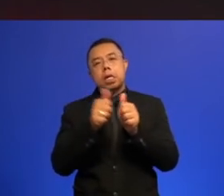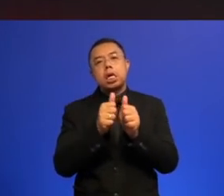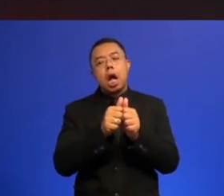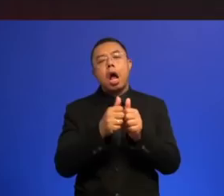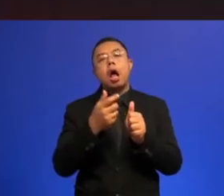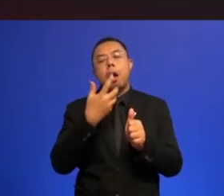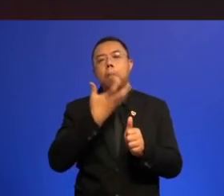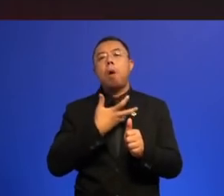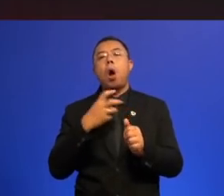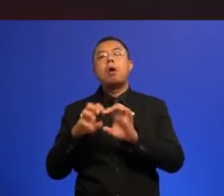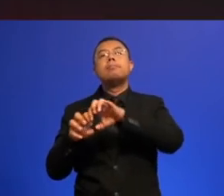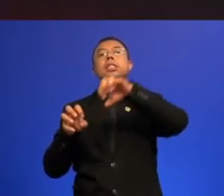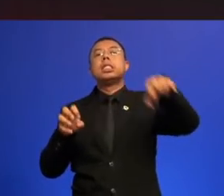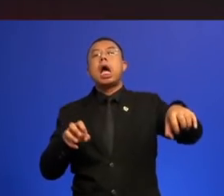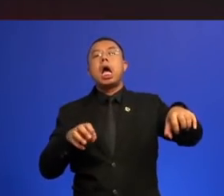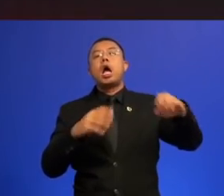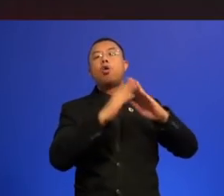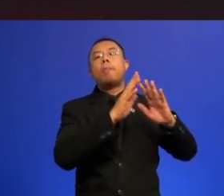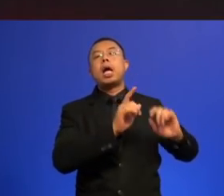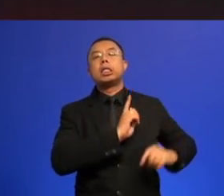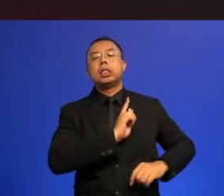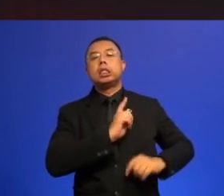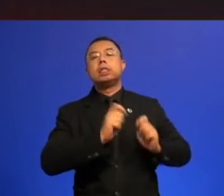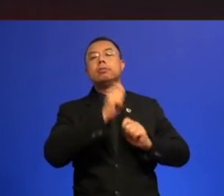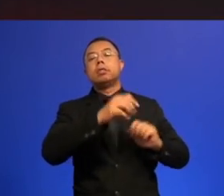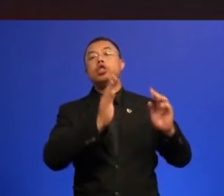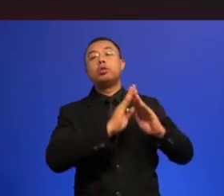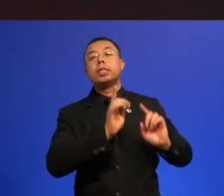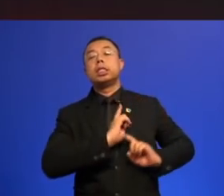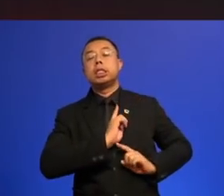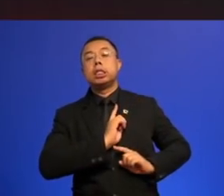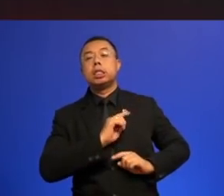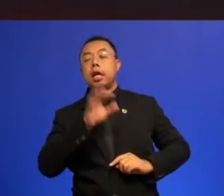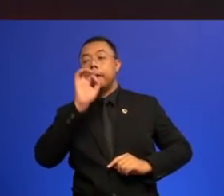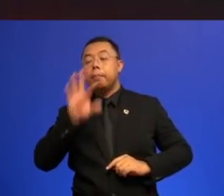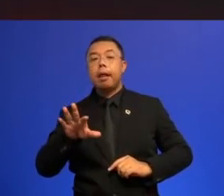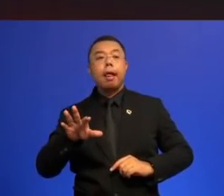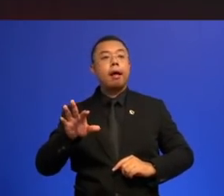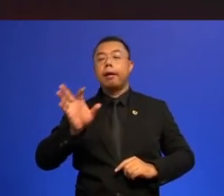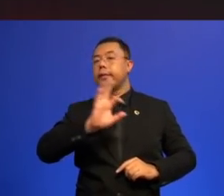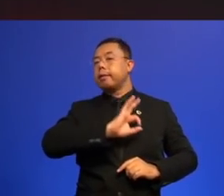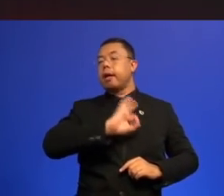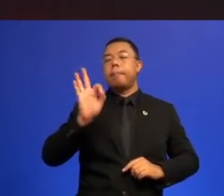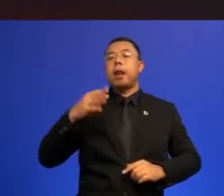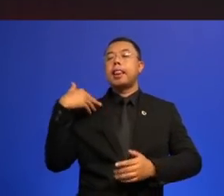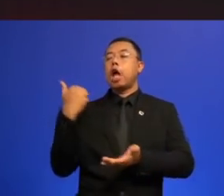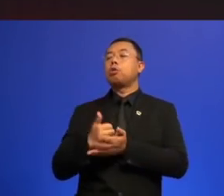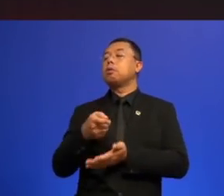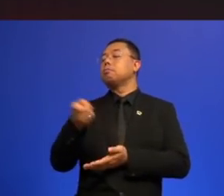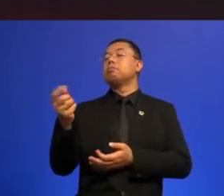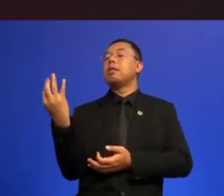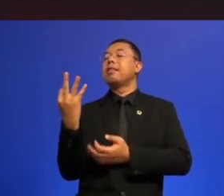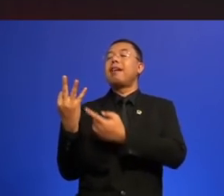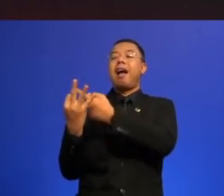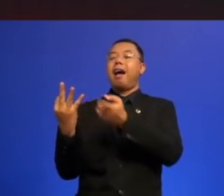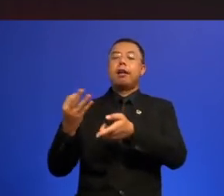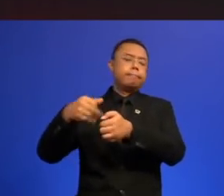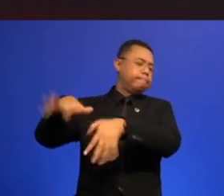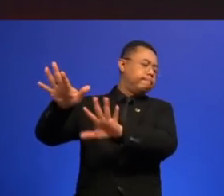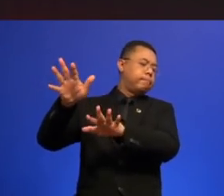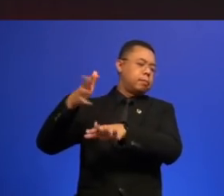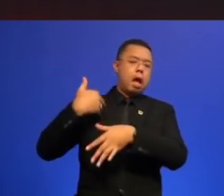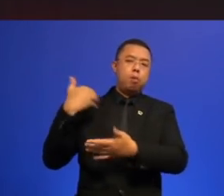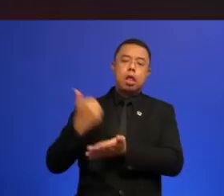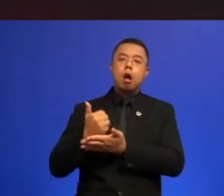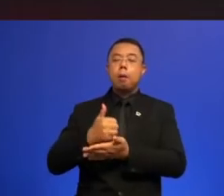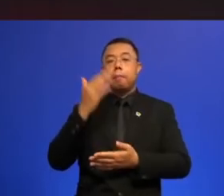dan memutuskan untuk tinggal di rumah lain, beli rumah lagi. Dan dia berkata tidak akan bertanggung jawab terhadap 3 adik saya.